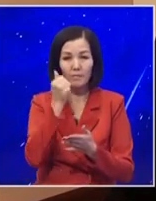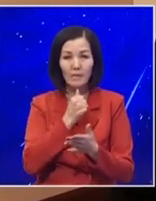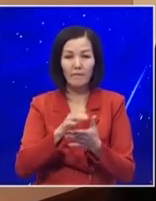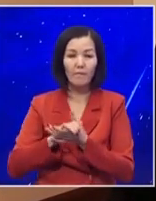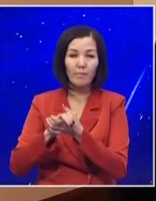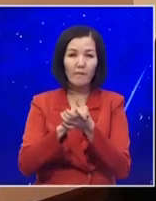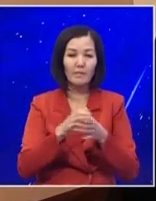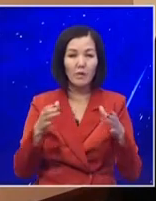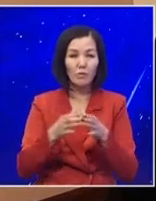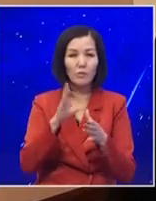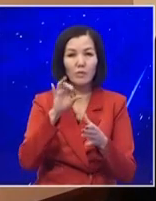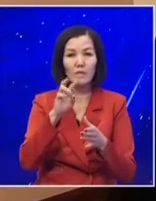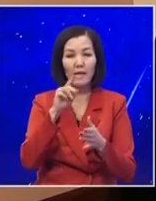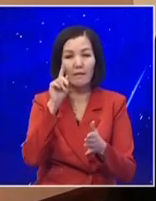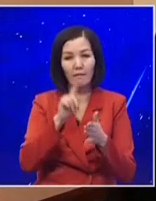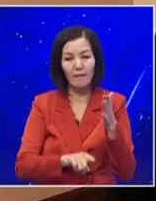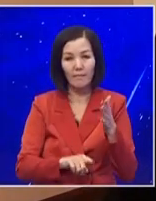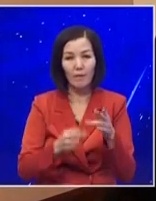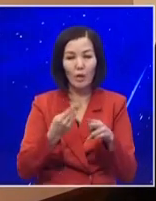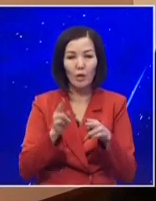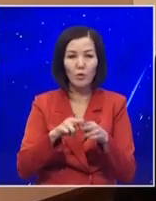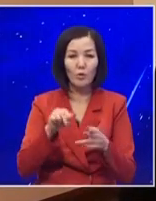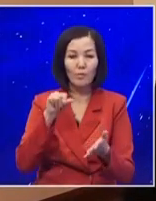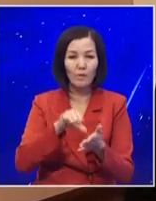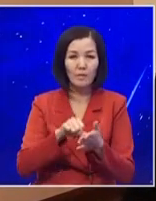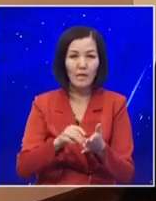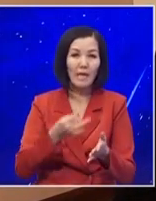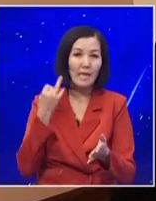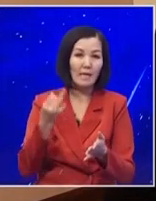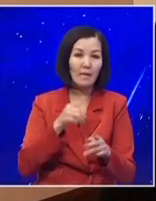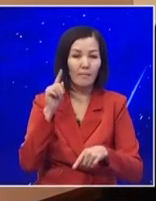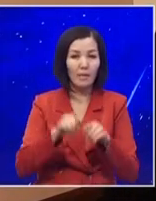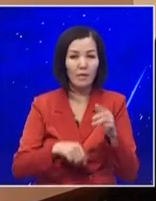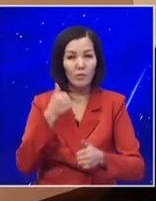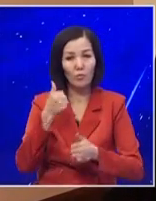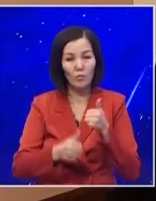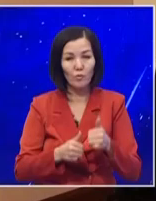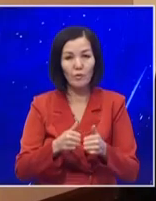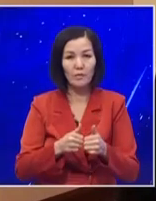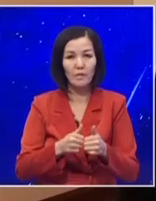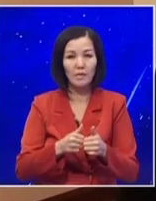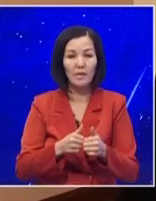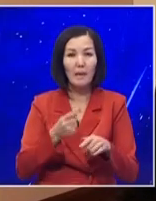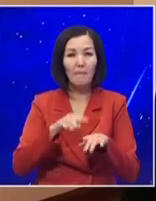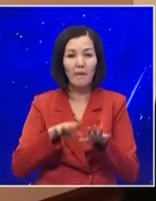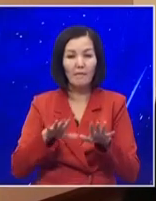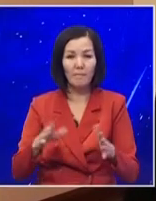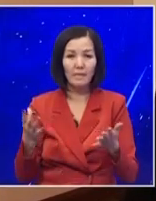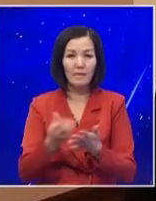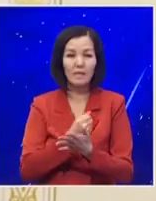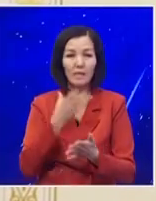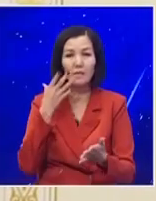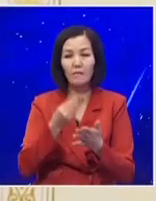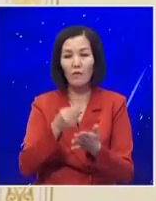профсоюзу СНМ, благодаря которому я смогла поучаствовать в интересном патриотическом конкурсе и даже занять первое место. В